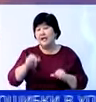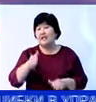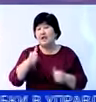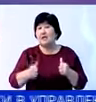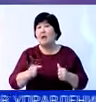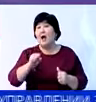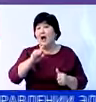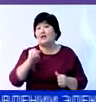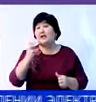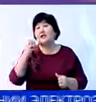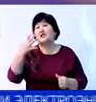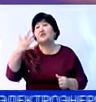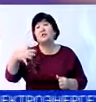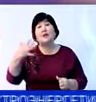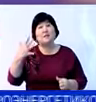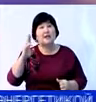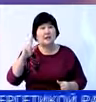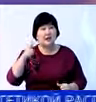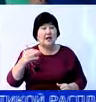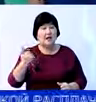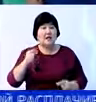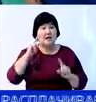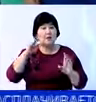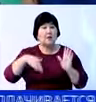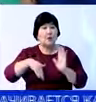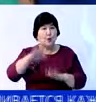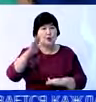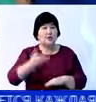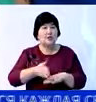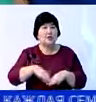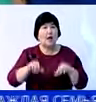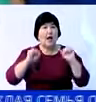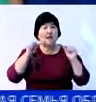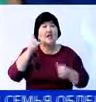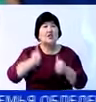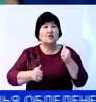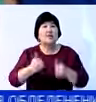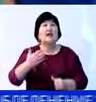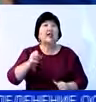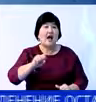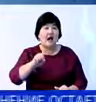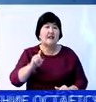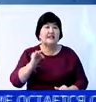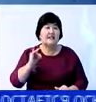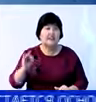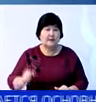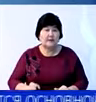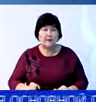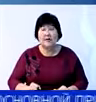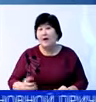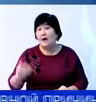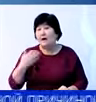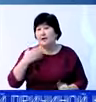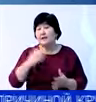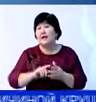чемпионате Азии 355 килограммов и признан лучшим тяжелоатлетом чемпионата Азии. В